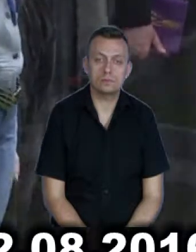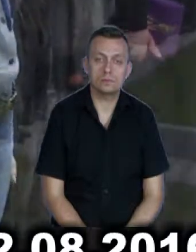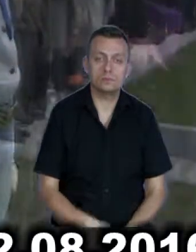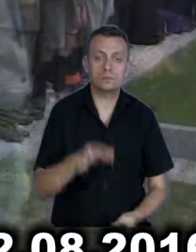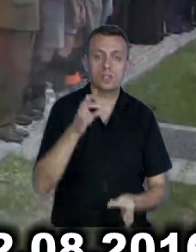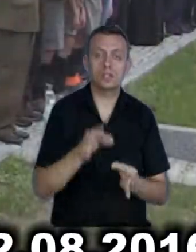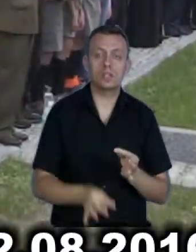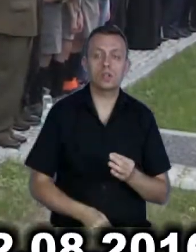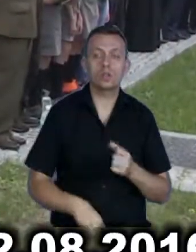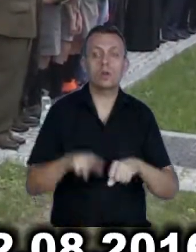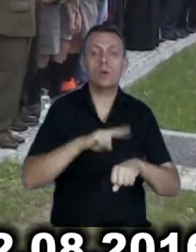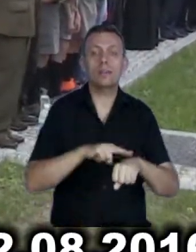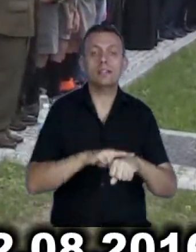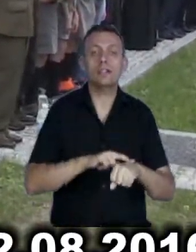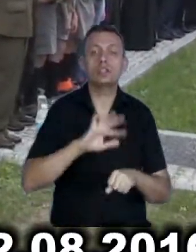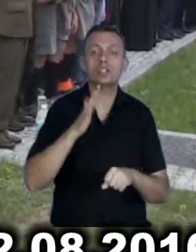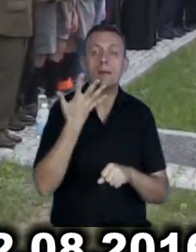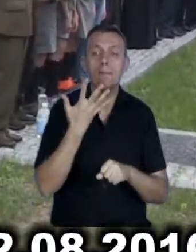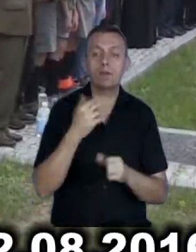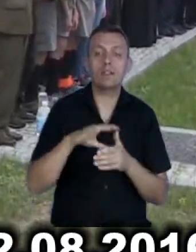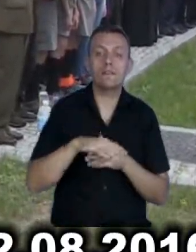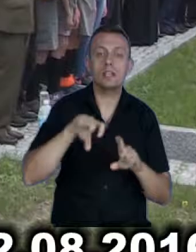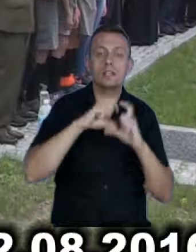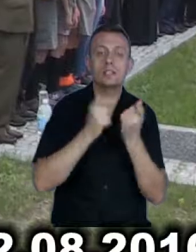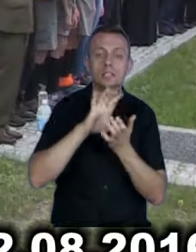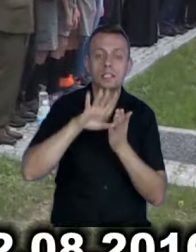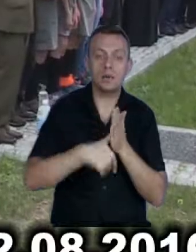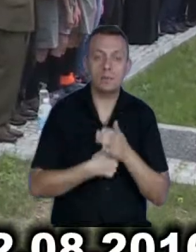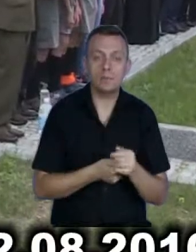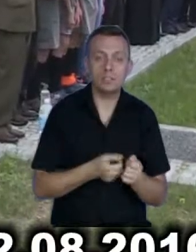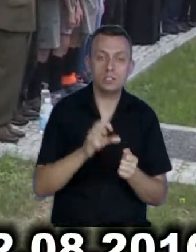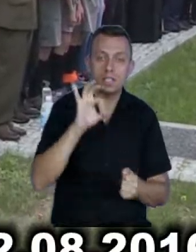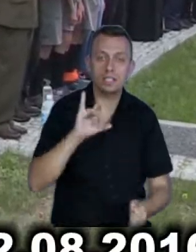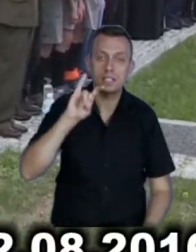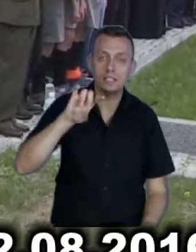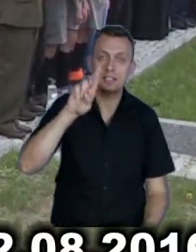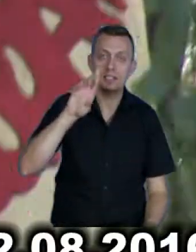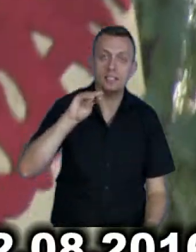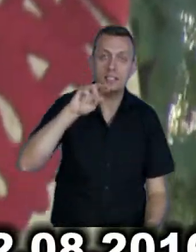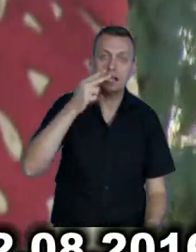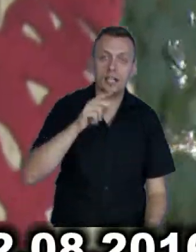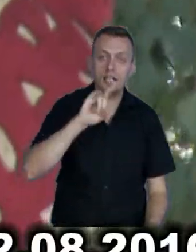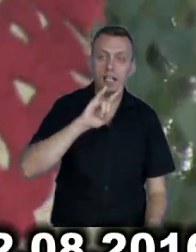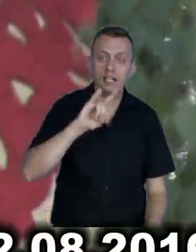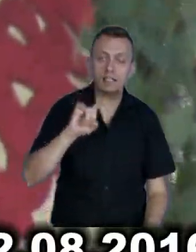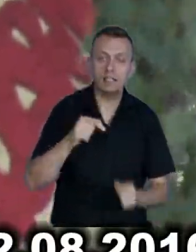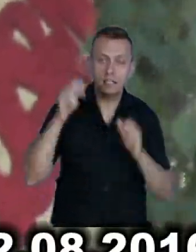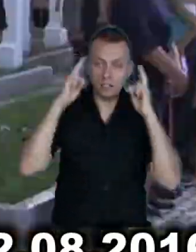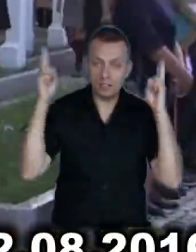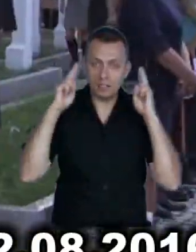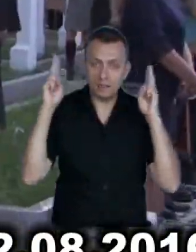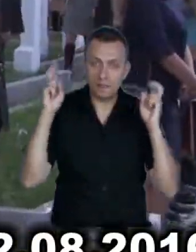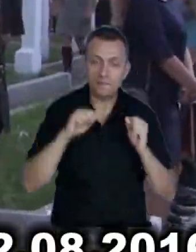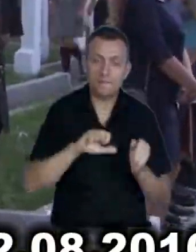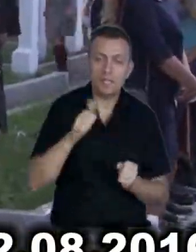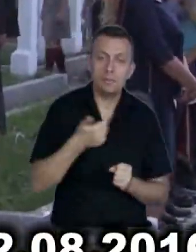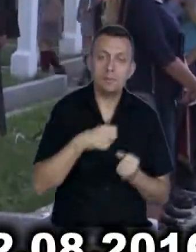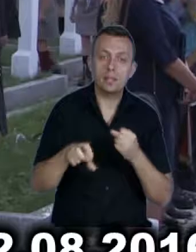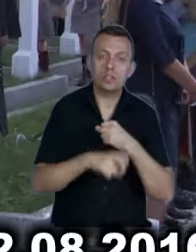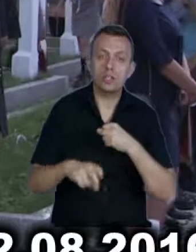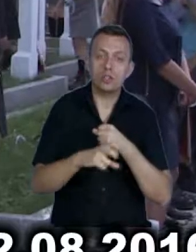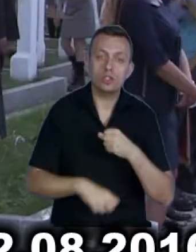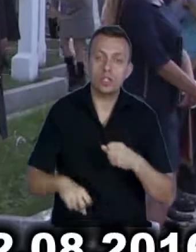Dokładnie o godzinie 17 w mieście zawyły syreny, aby przypomnieć wszystkim o wydarzeniach sprzed 72 lat. 1 sierpnia w 1944